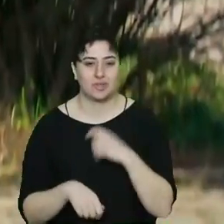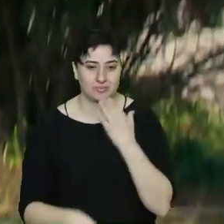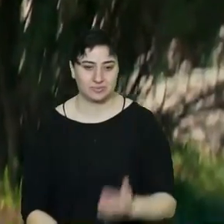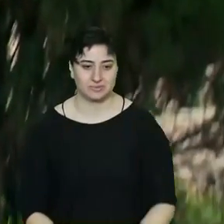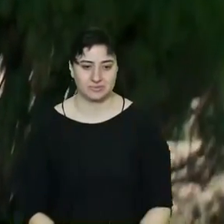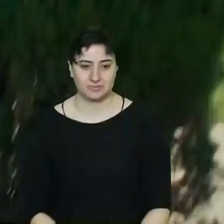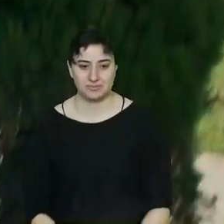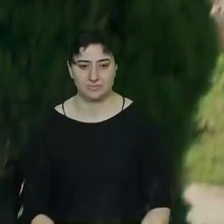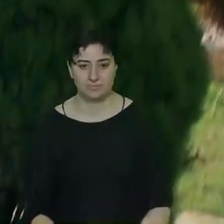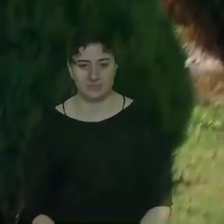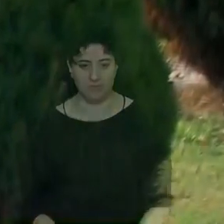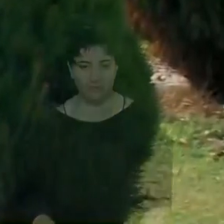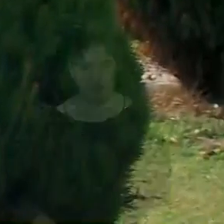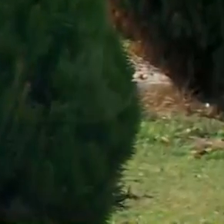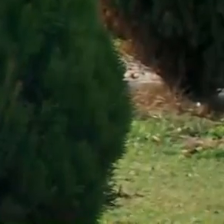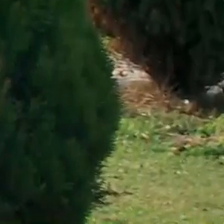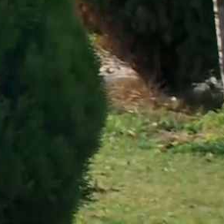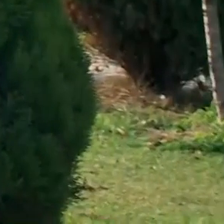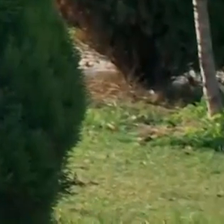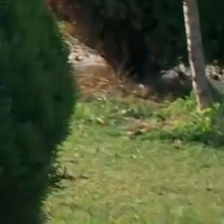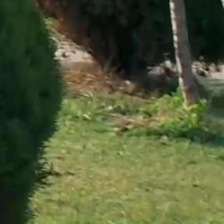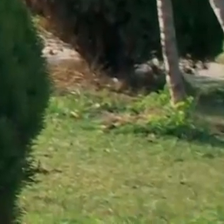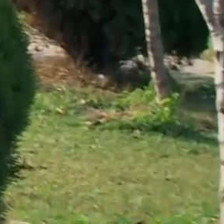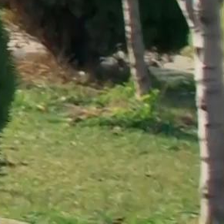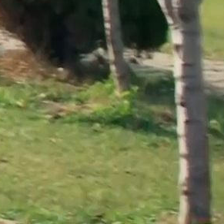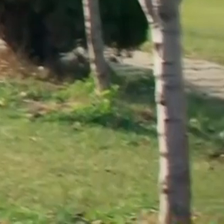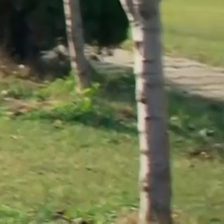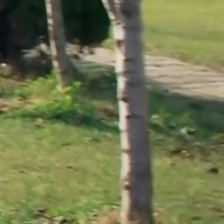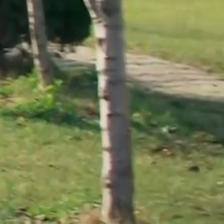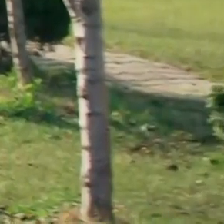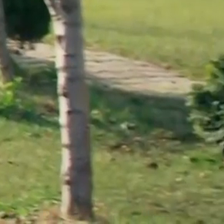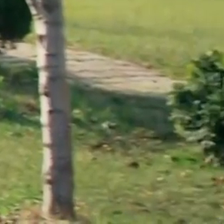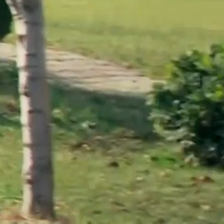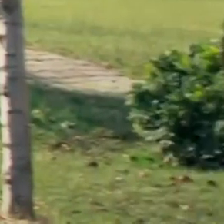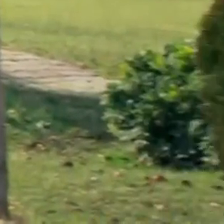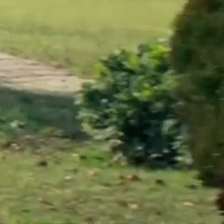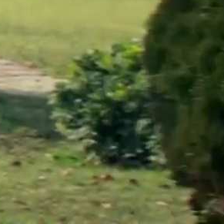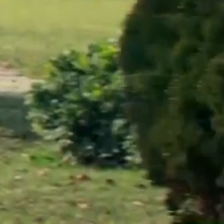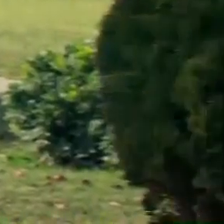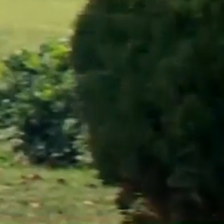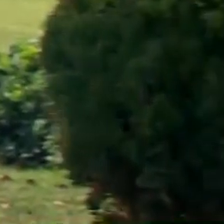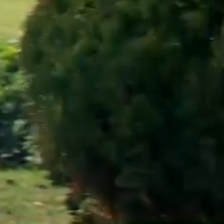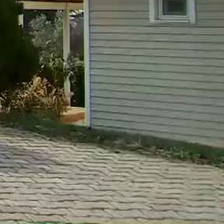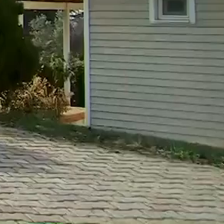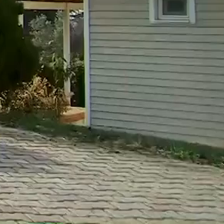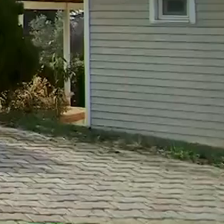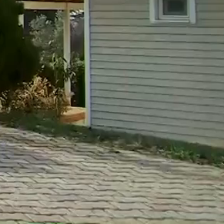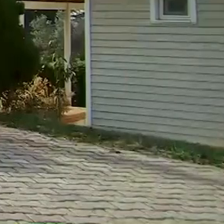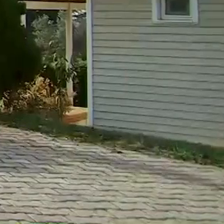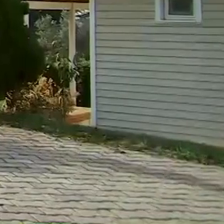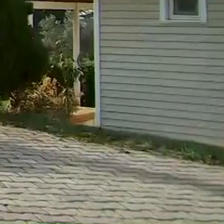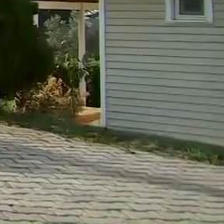Şükrü çimenlerin arasından geçen taş döşeli yolda omuzlarını önüne düşürmüş. Canı sıkkın, keyifsiz bir halde garaja doğru